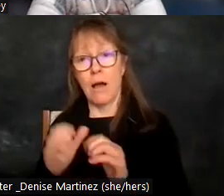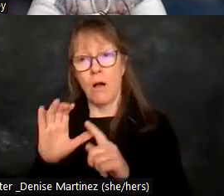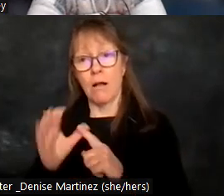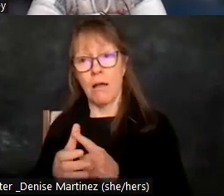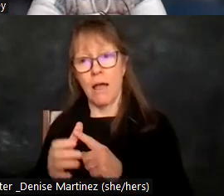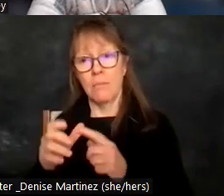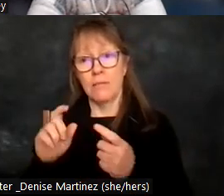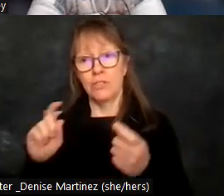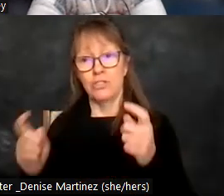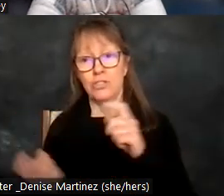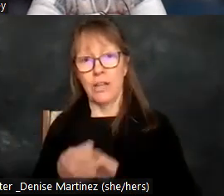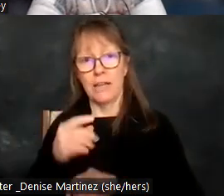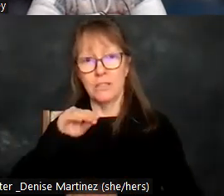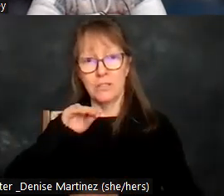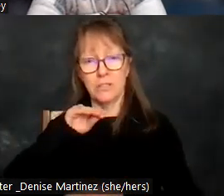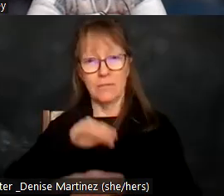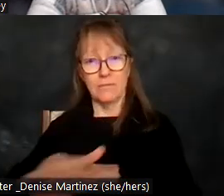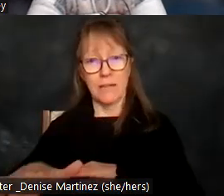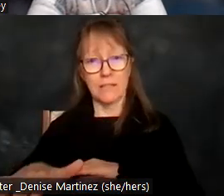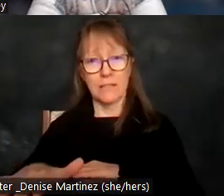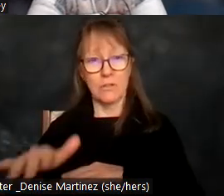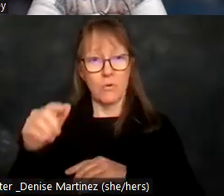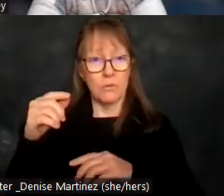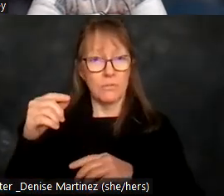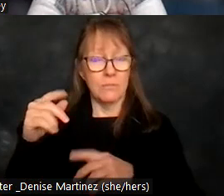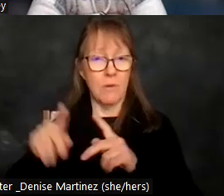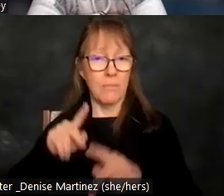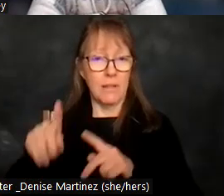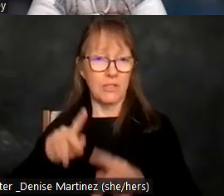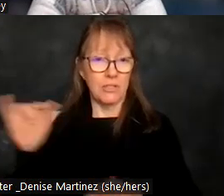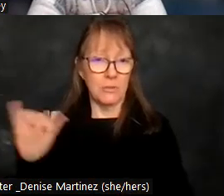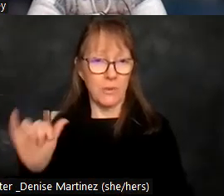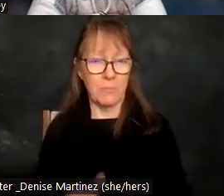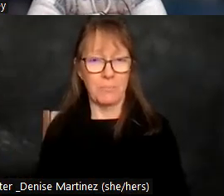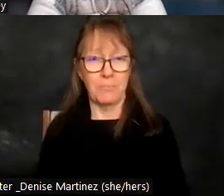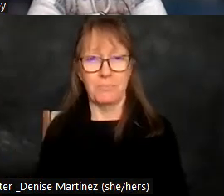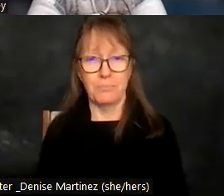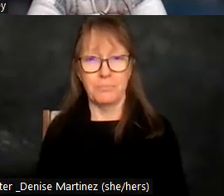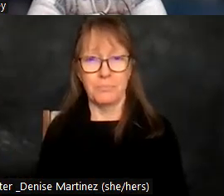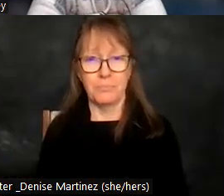avec genre et changement climat affecté population et